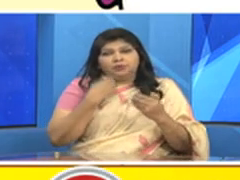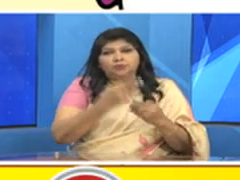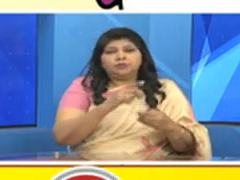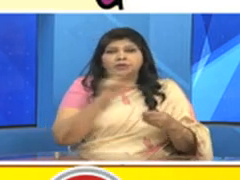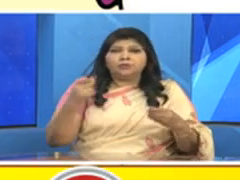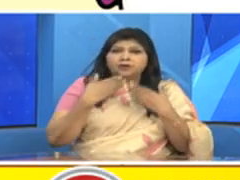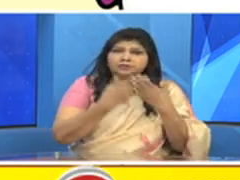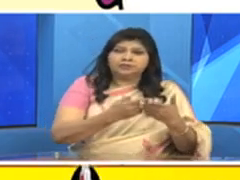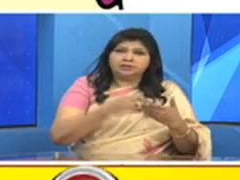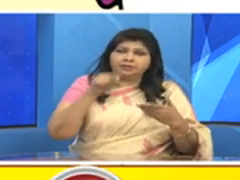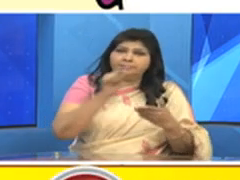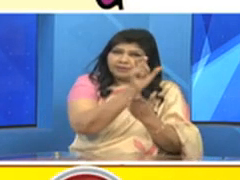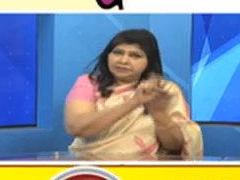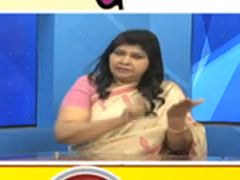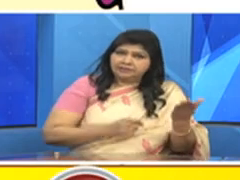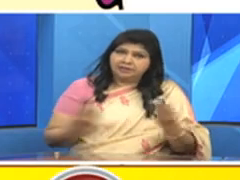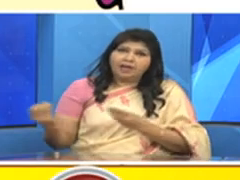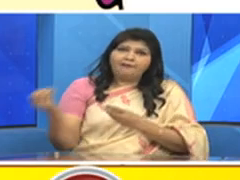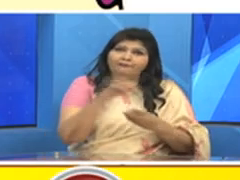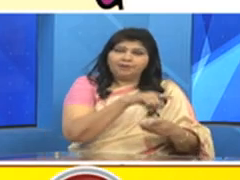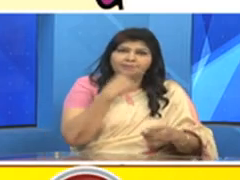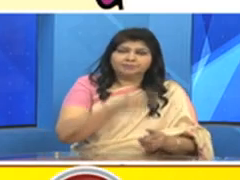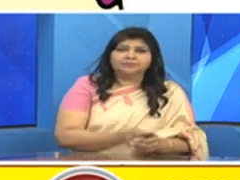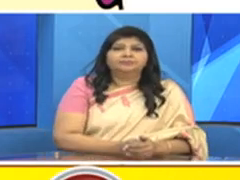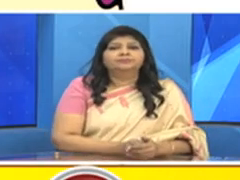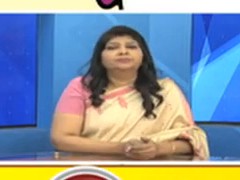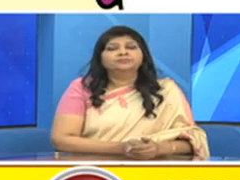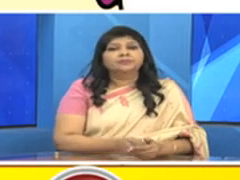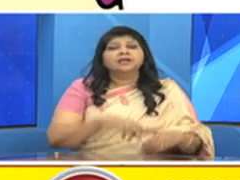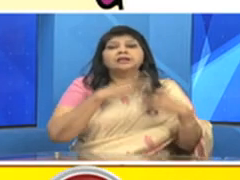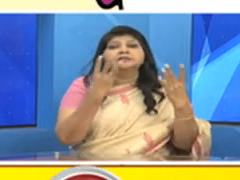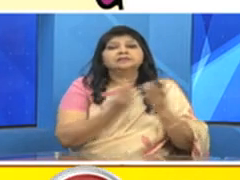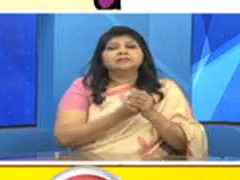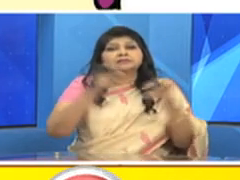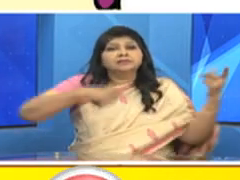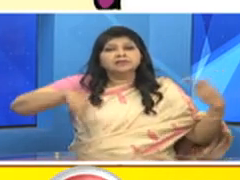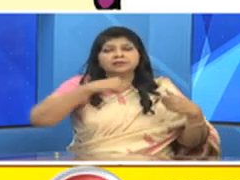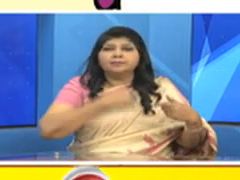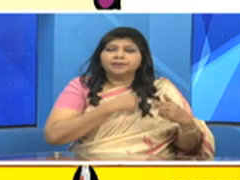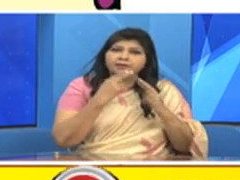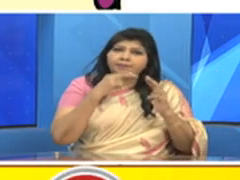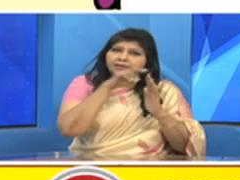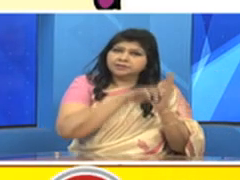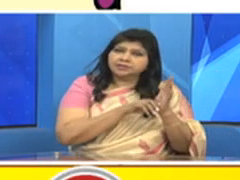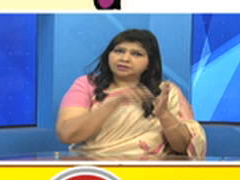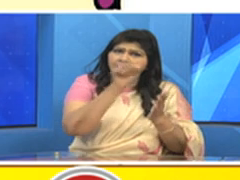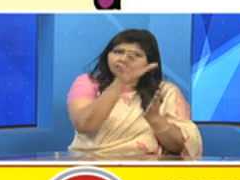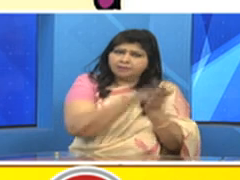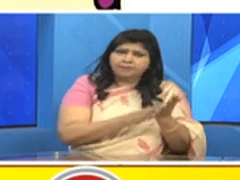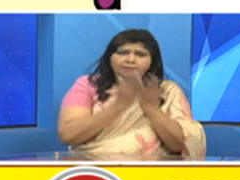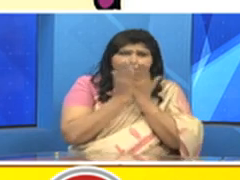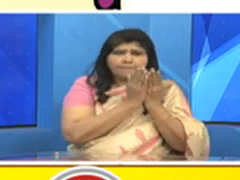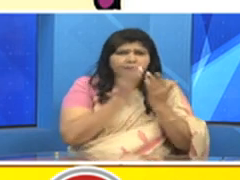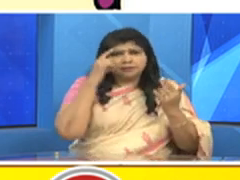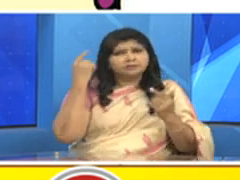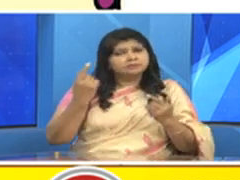शुभकामनाएं लिखकर इसे जरूर आपको वापस भेजूंगा। साथियों, इस मन की बात चार्टर को जब मैं पढ़ रहा